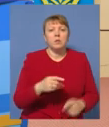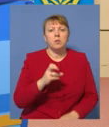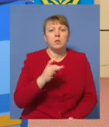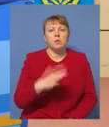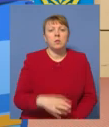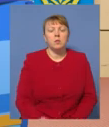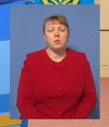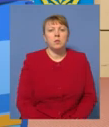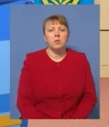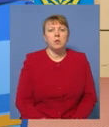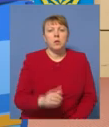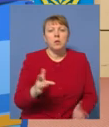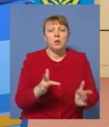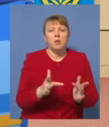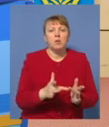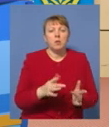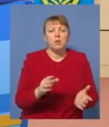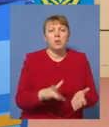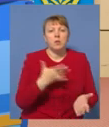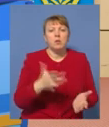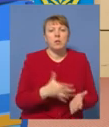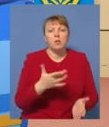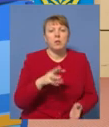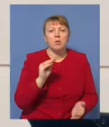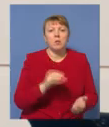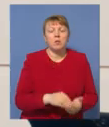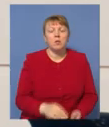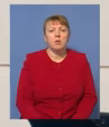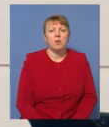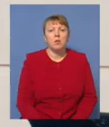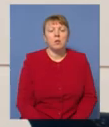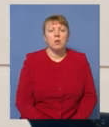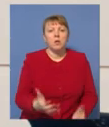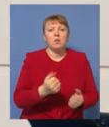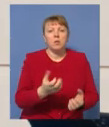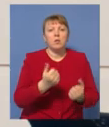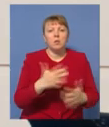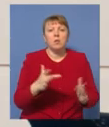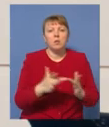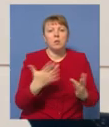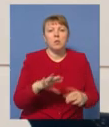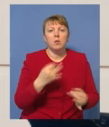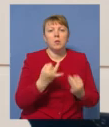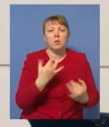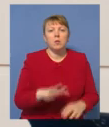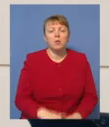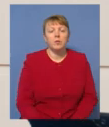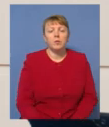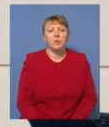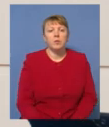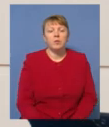мессенджеры по WhatsApp и другие. И личный прием проходил в режиме онлайн. Сейчас,